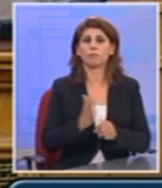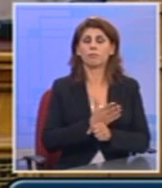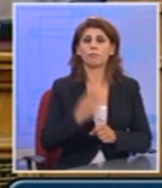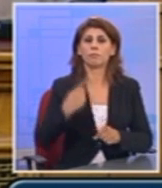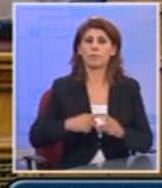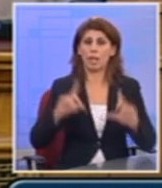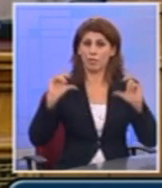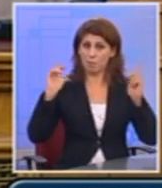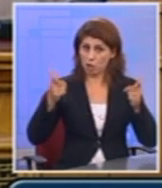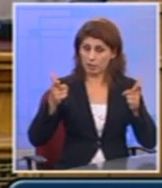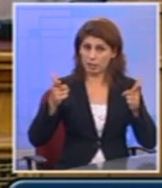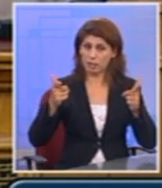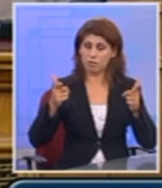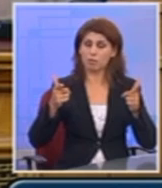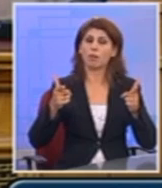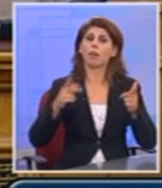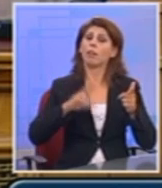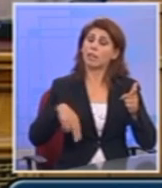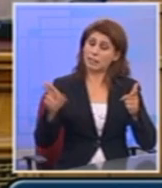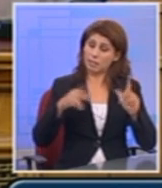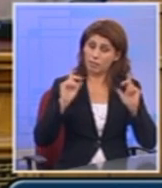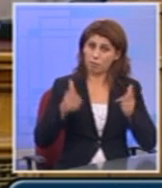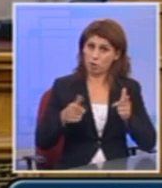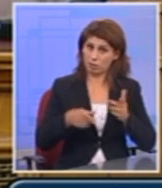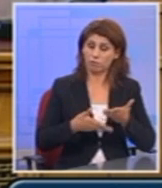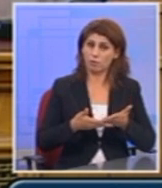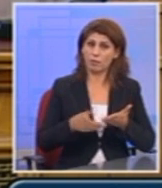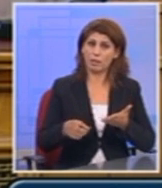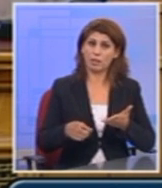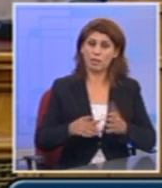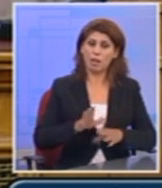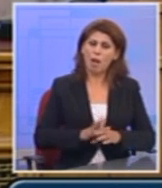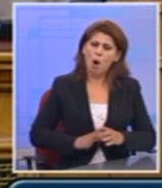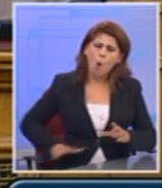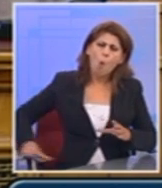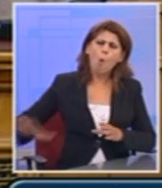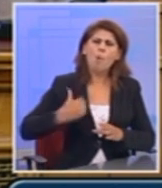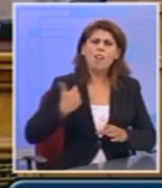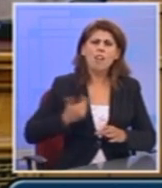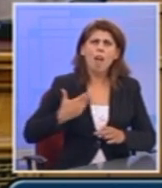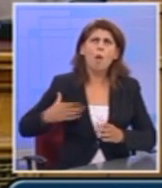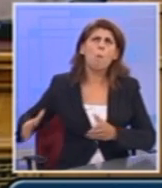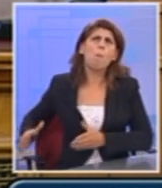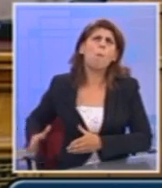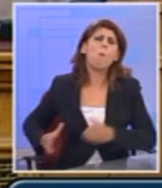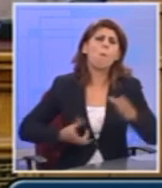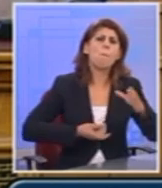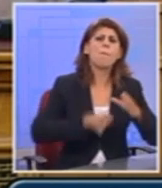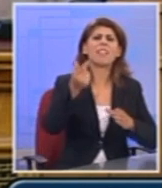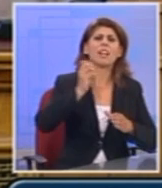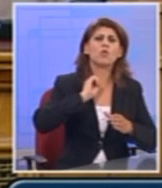δημοκρατίας και σε συνδυασμό με αυτό που γνωρίζουμε όλοι στην ελλάδα τη μαζική μετανάστευση των νέων της χώρας μας ς